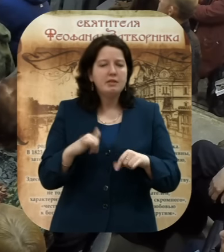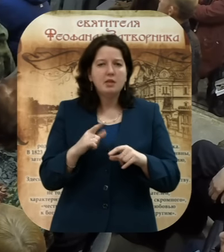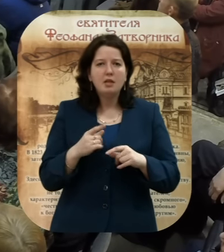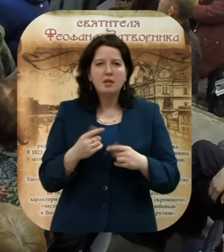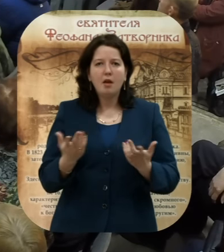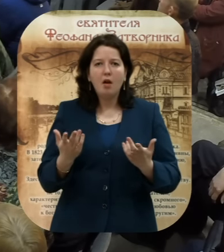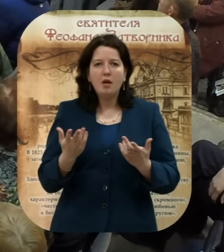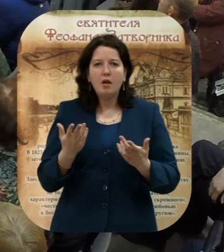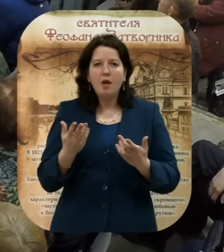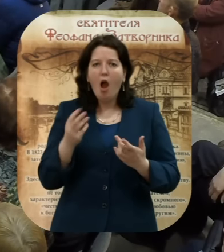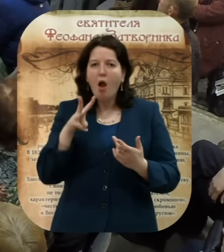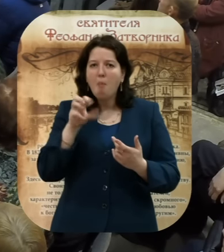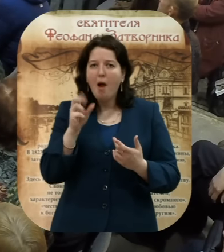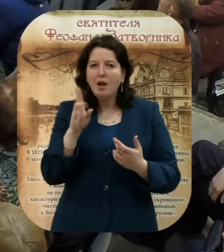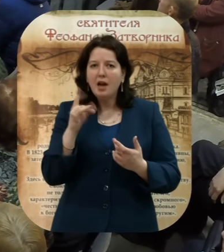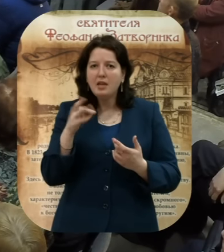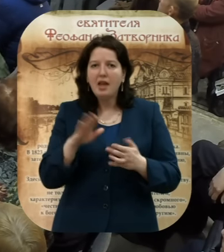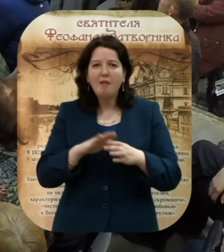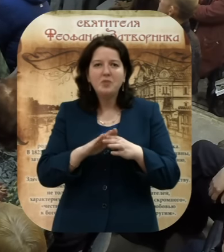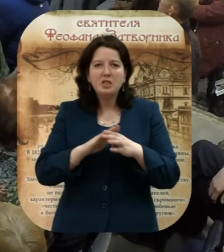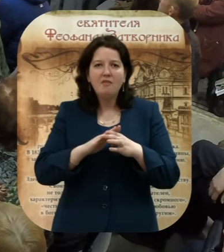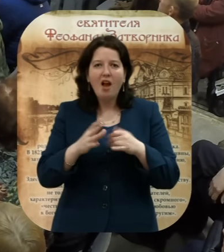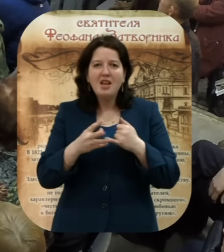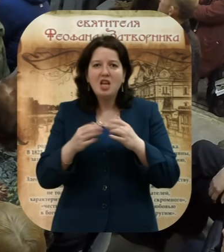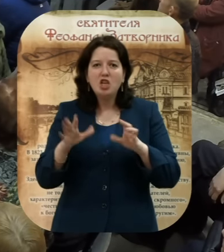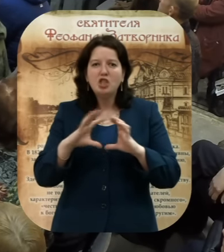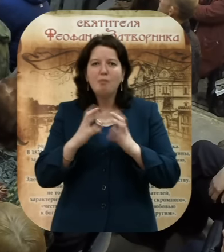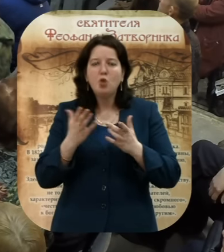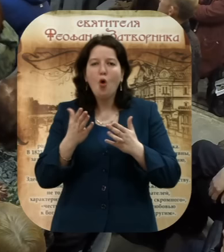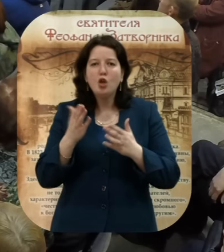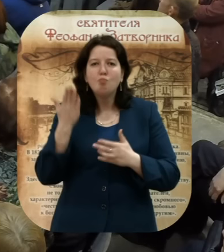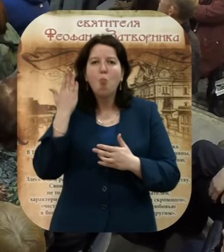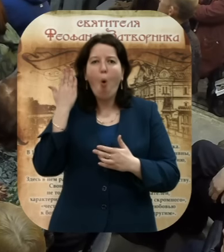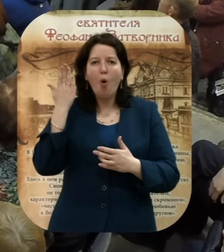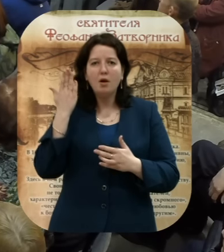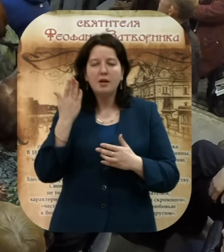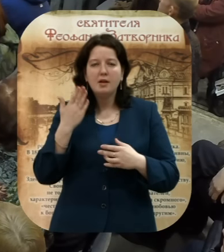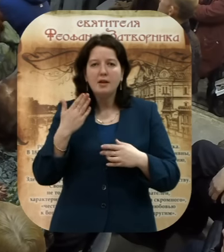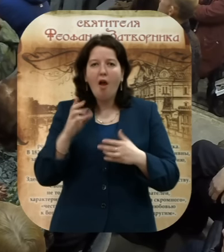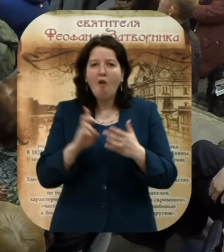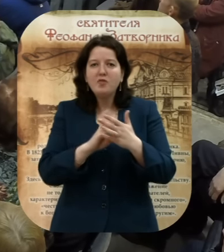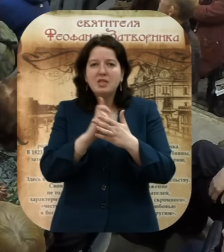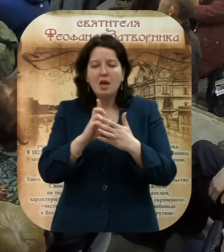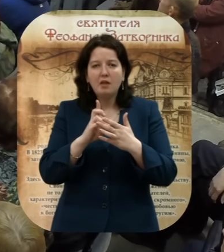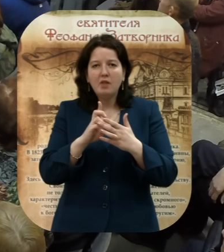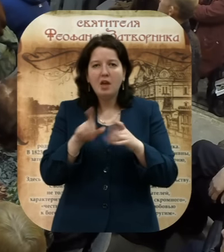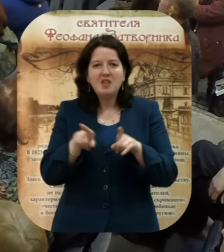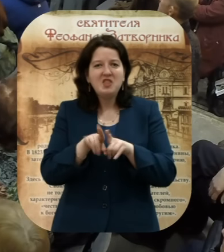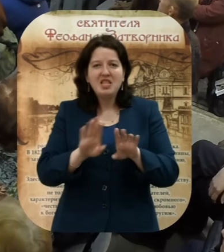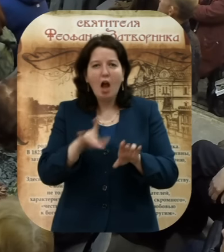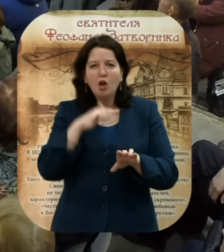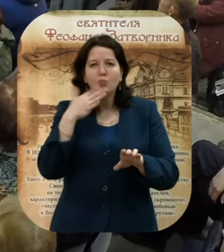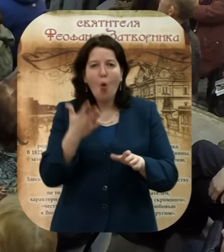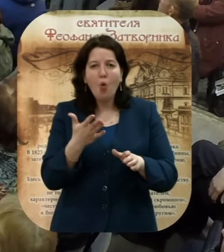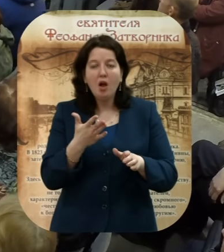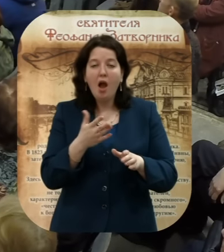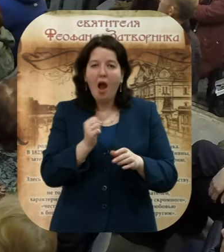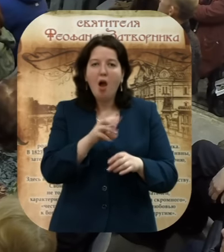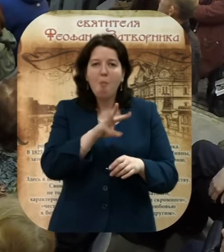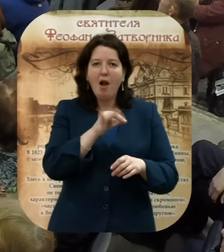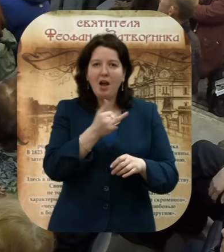Его называли земным богом. Это действительно великие, таковых не так много в церкви, которых именуют великими. И